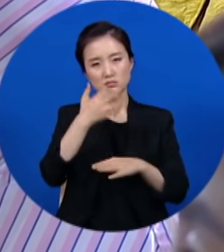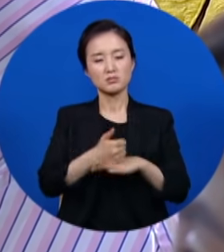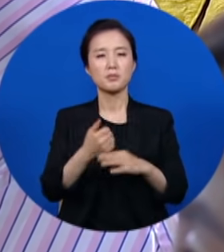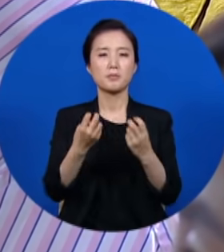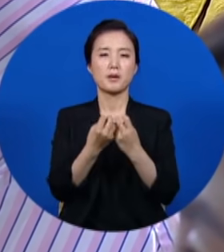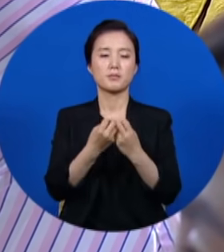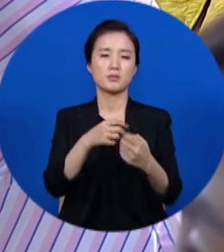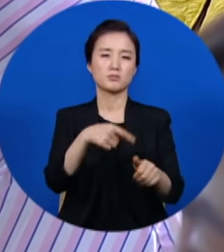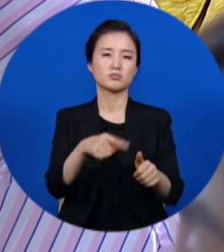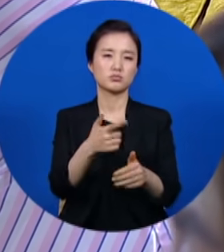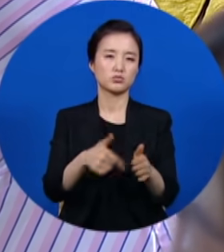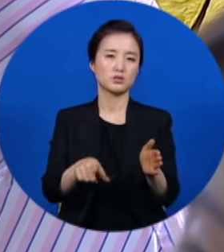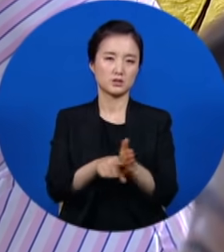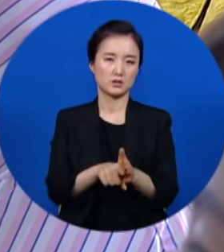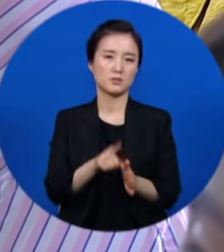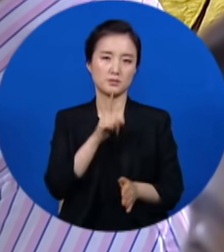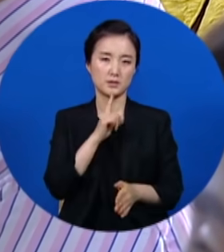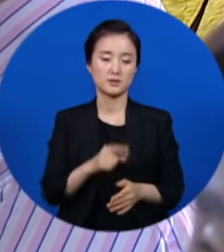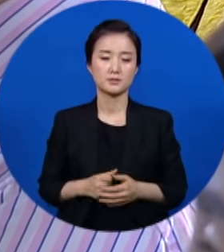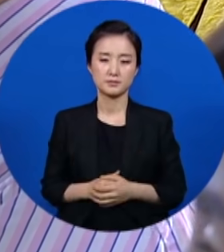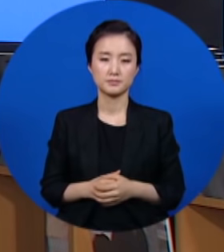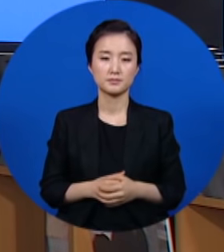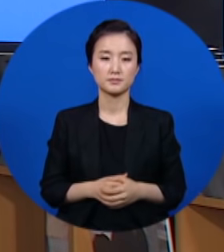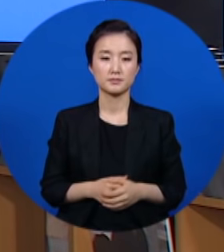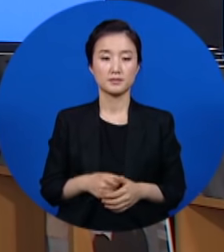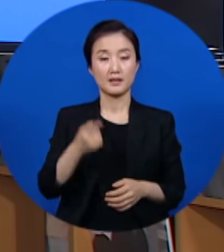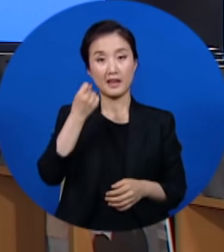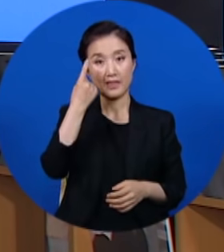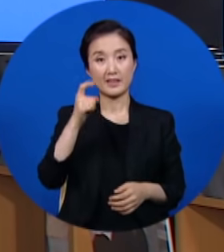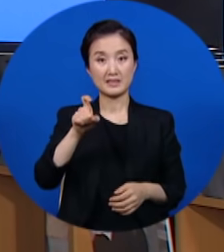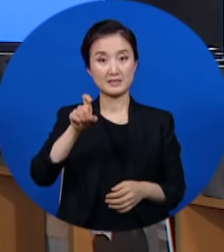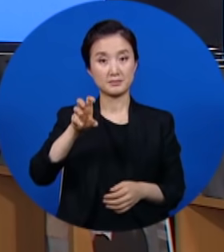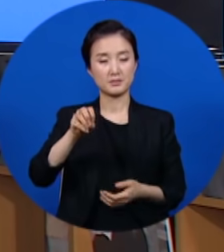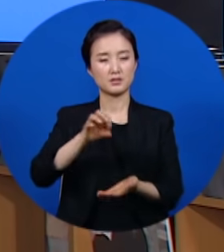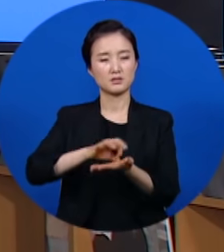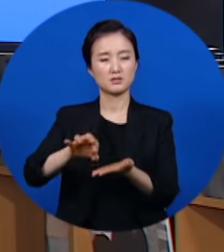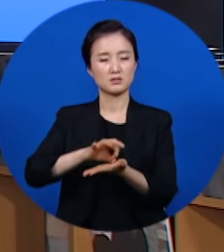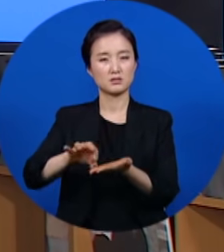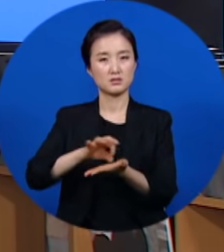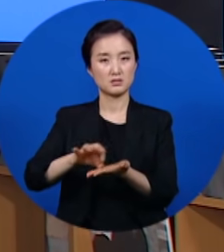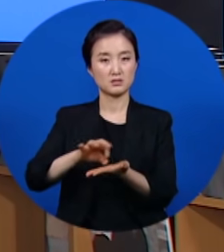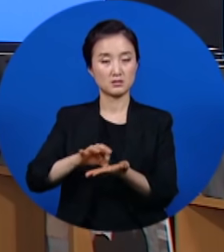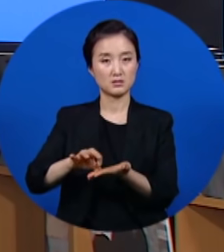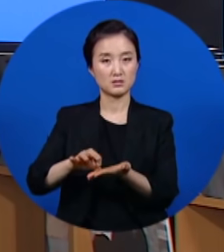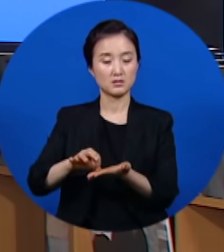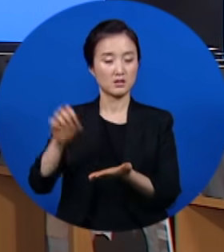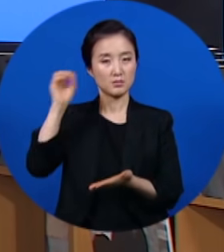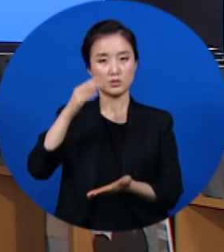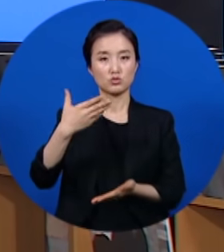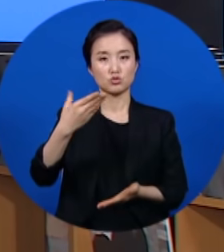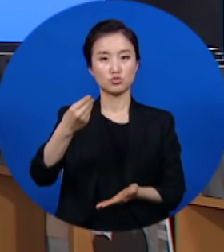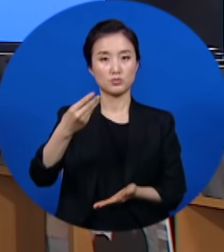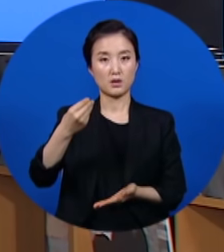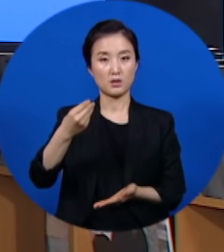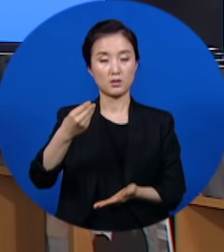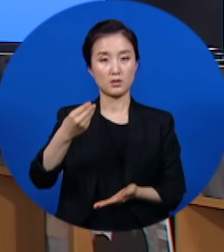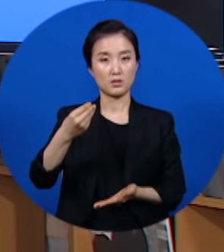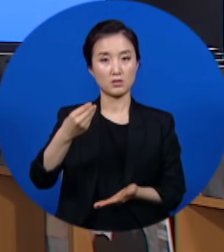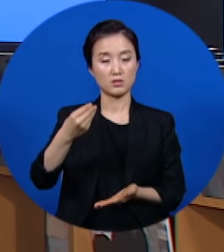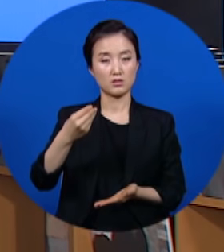애들이 지금 장난이 아니거든요 한달에 10만원 쓴 사람이 9만원을 쓰게 되면 10% 절약 한